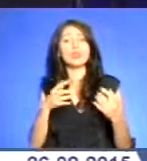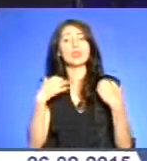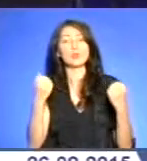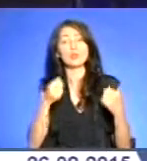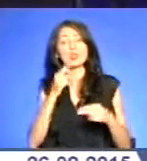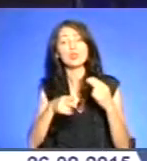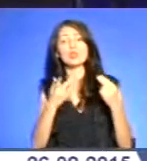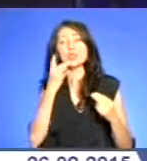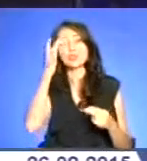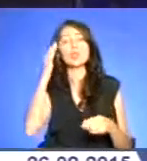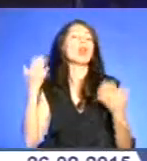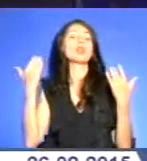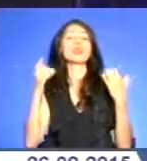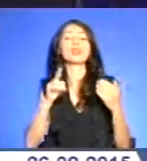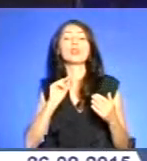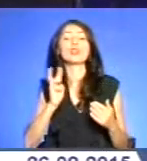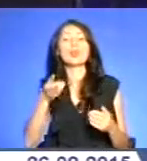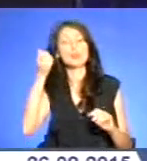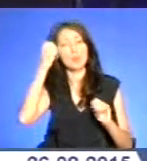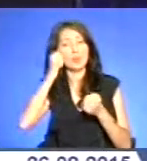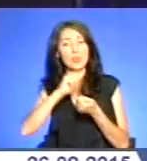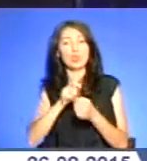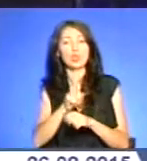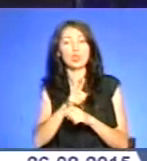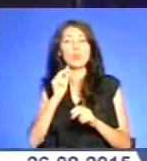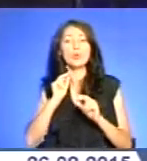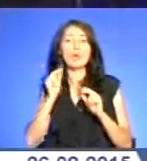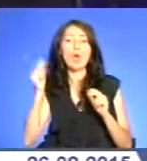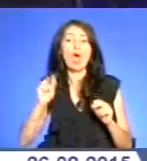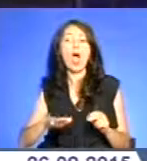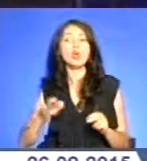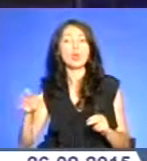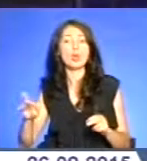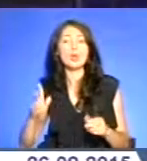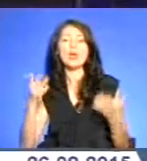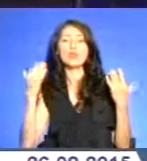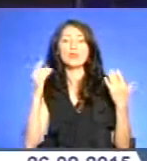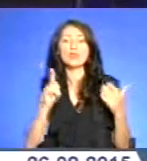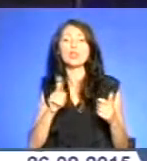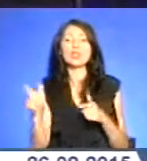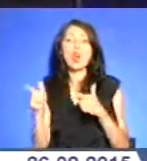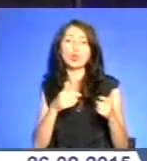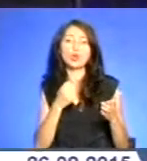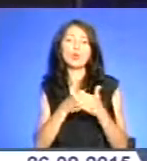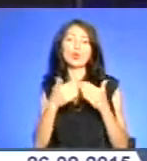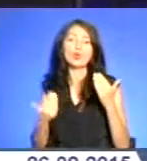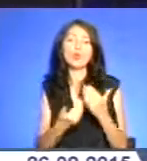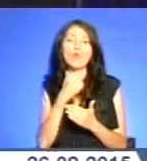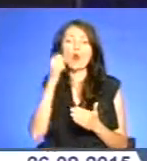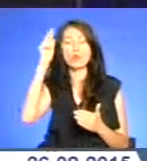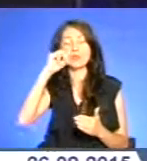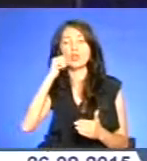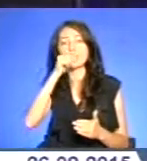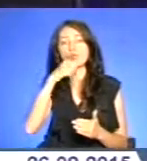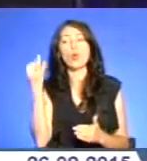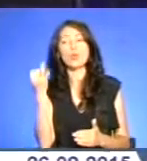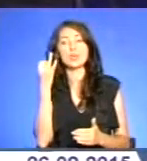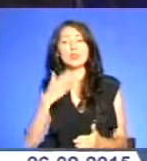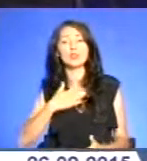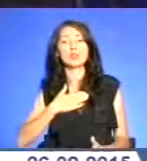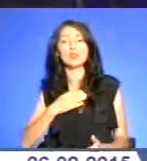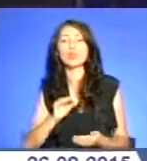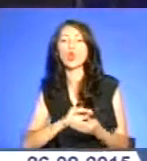Закінчуються літні канікули. Чим вони запам'яталися тернопільським школярам? Як відпочивали і чи готові до нового навчального року? Цікавилися